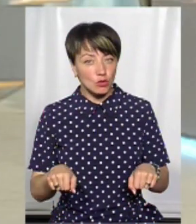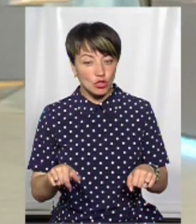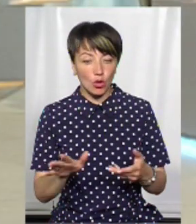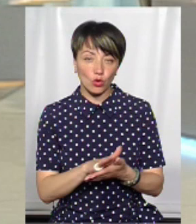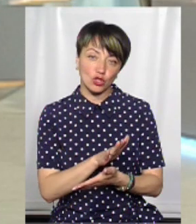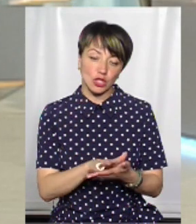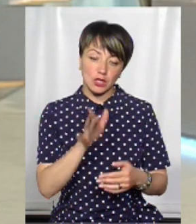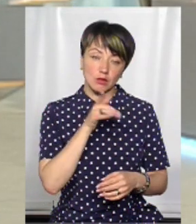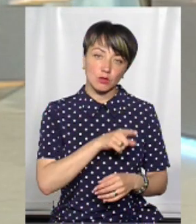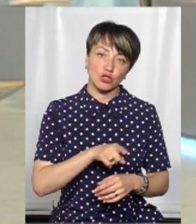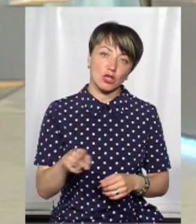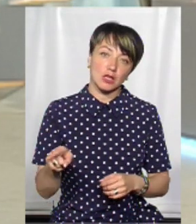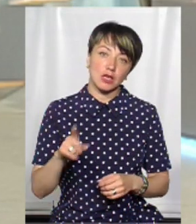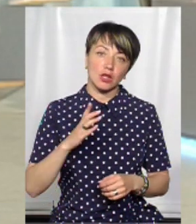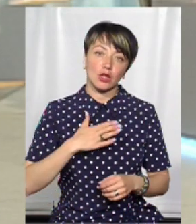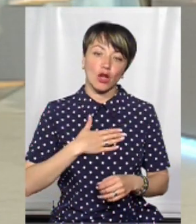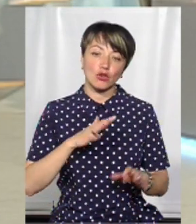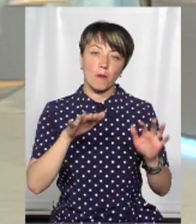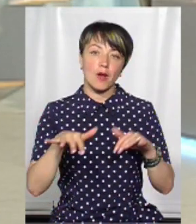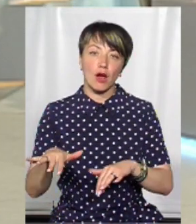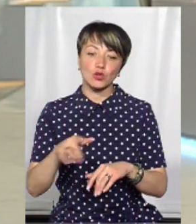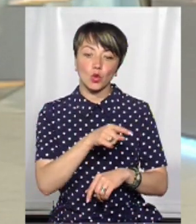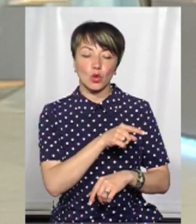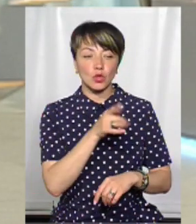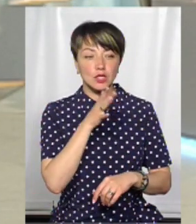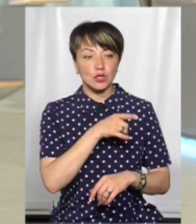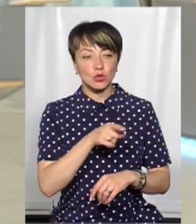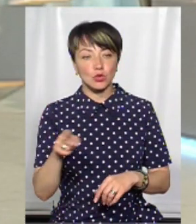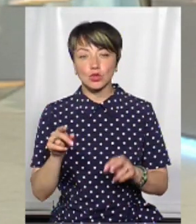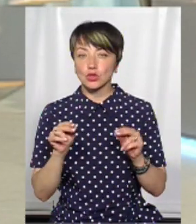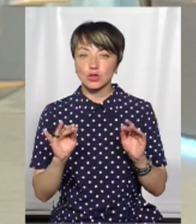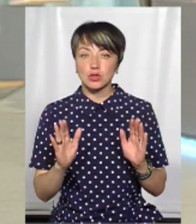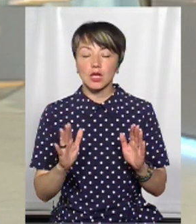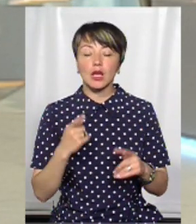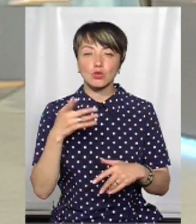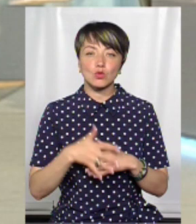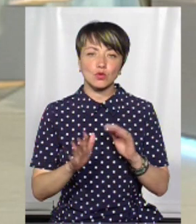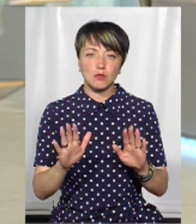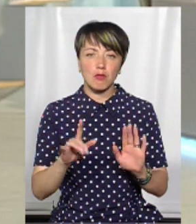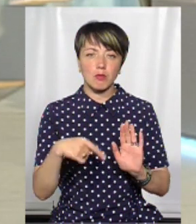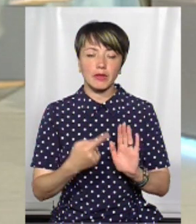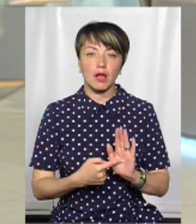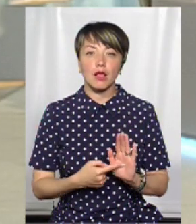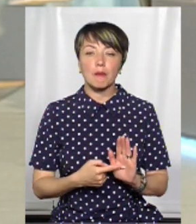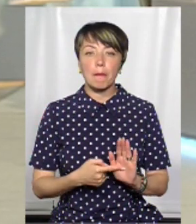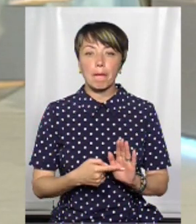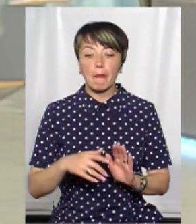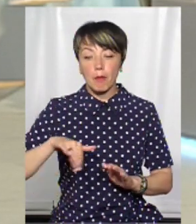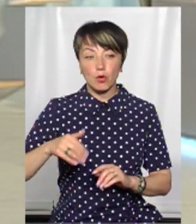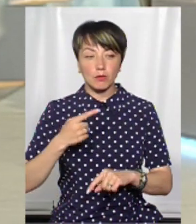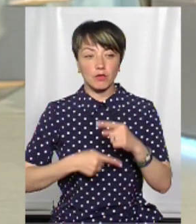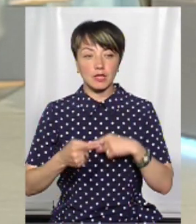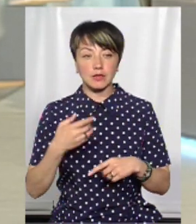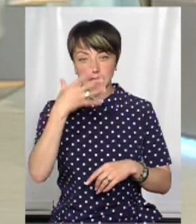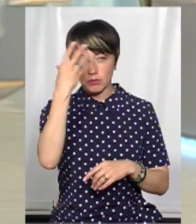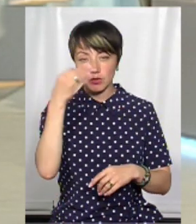якось очистити під час нашого пляжного сезону? Чи тільки зараз? Я зрозумів ваше питання. Потім ми повернемося. Я